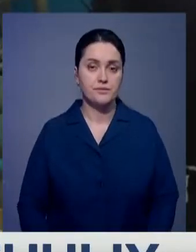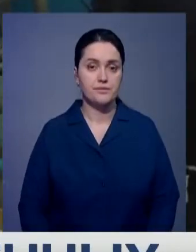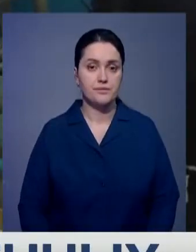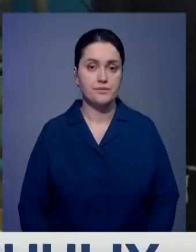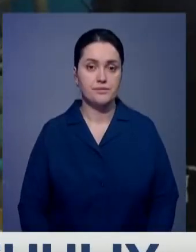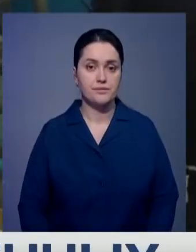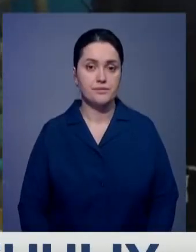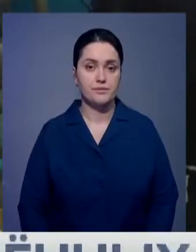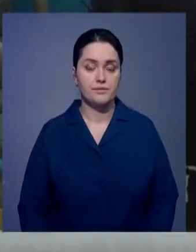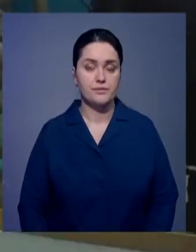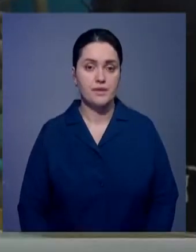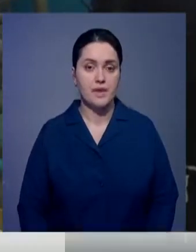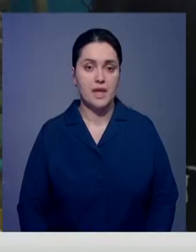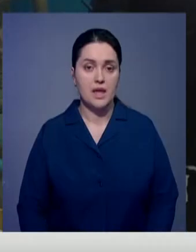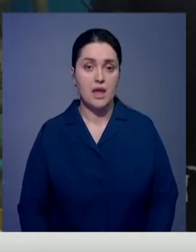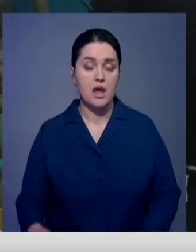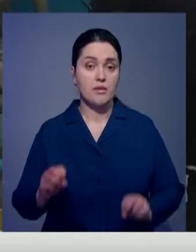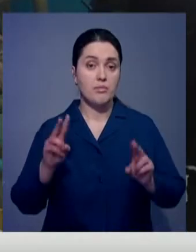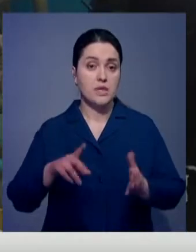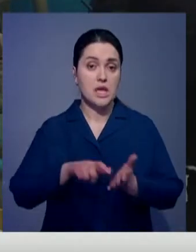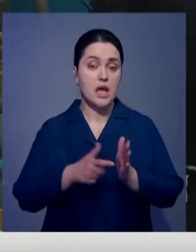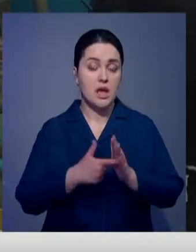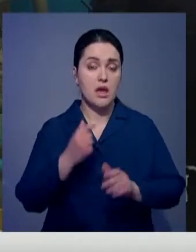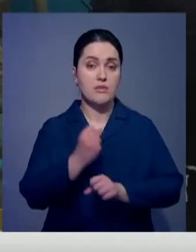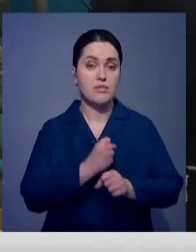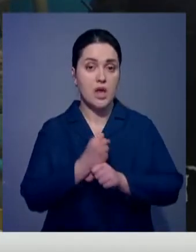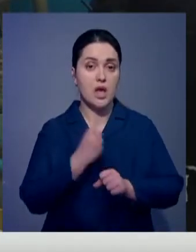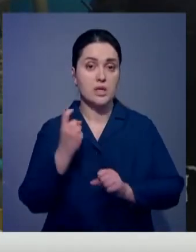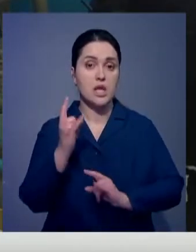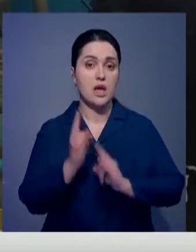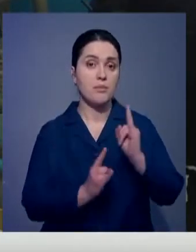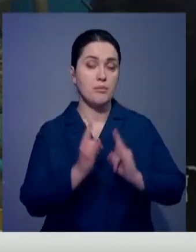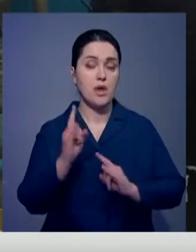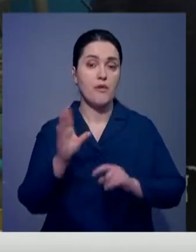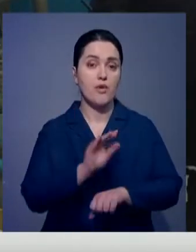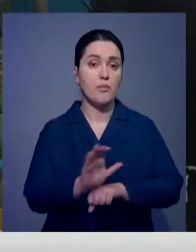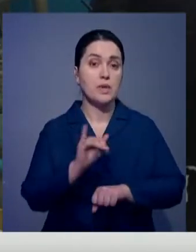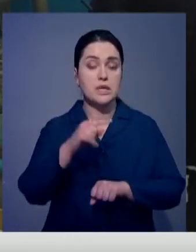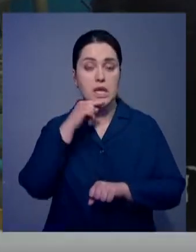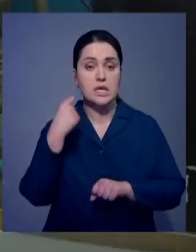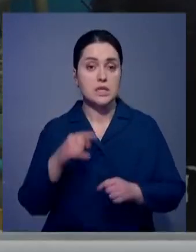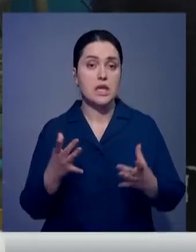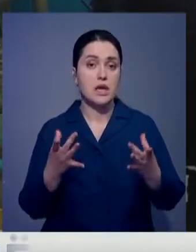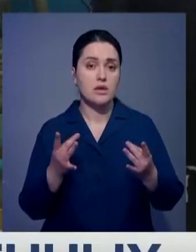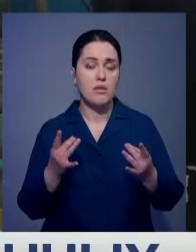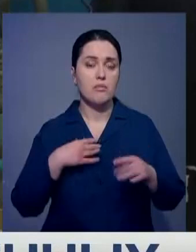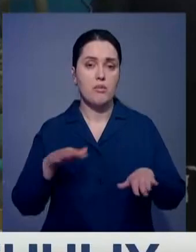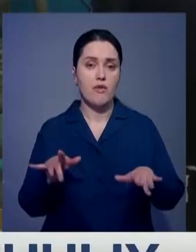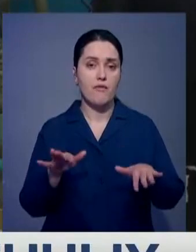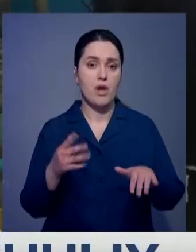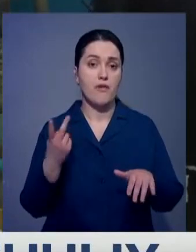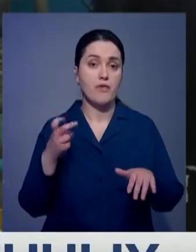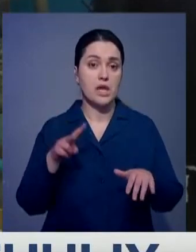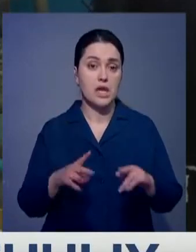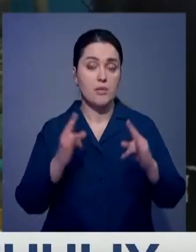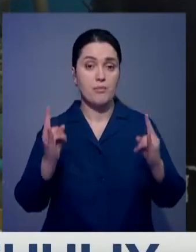На отдельно расположенном от учреждения здании мы производим хозяйственное мыло. Все сырье поставляется из России. Затем идет варка в 200-литровой бочке.